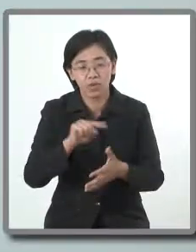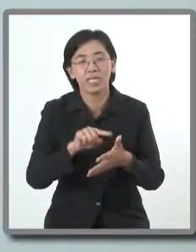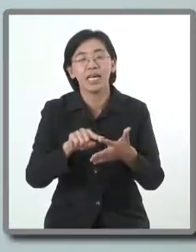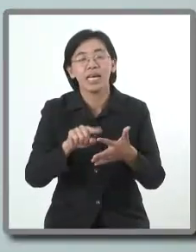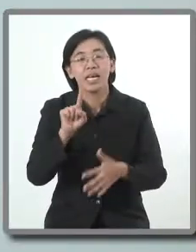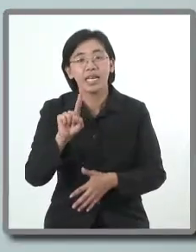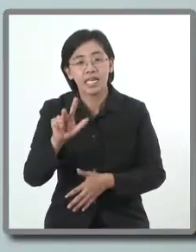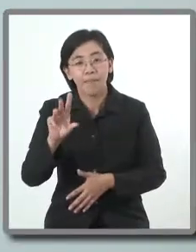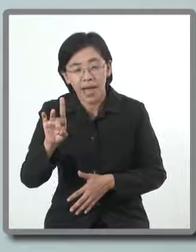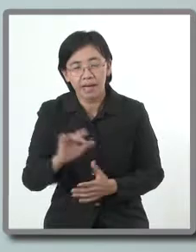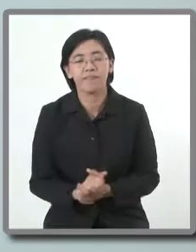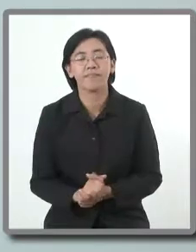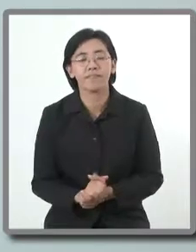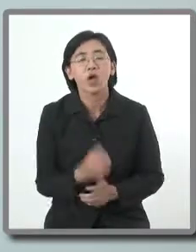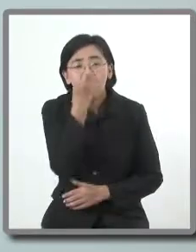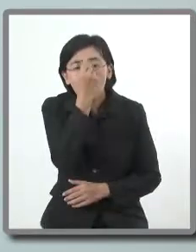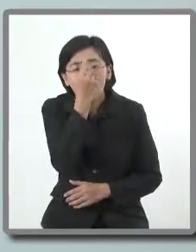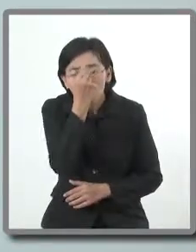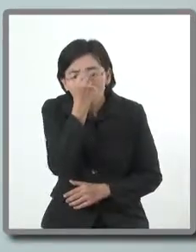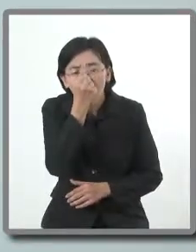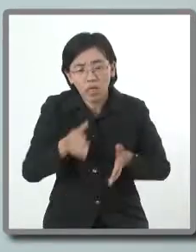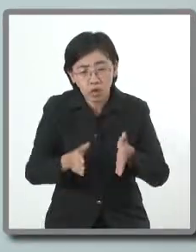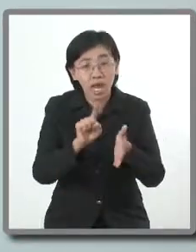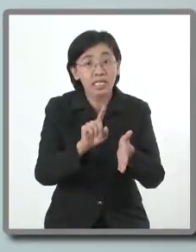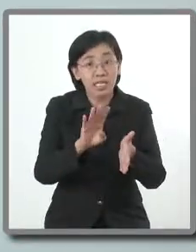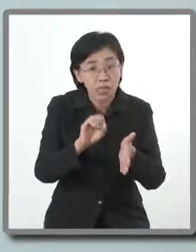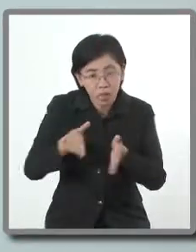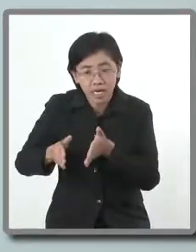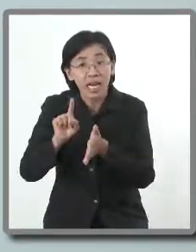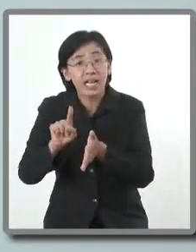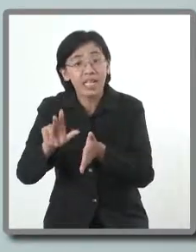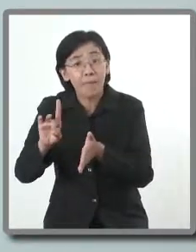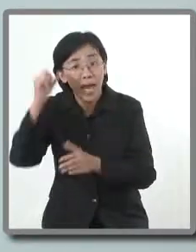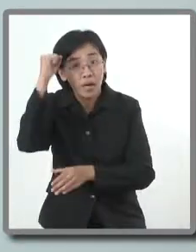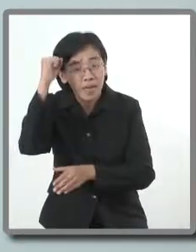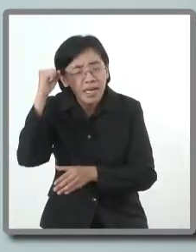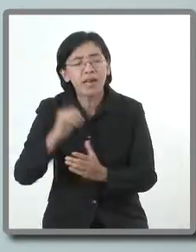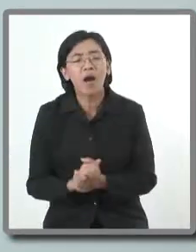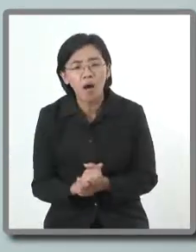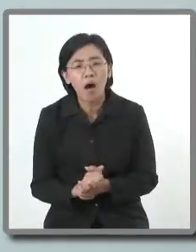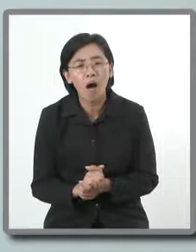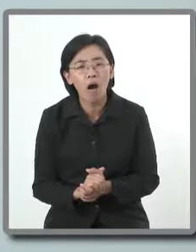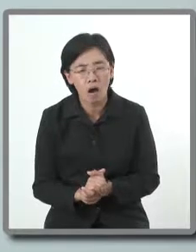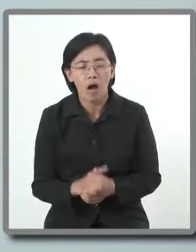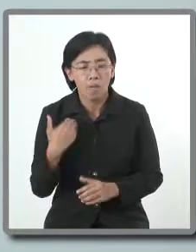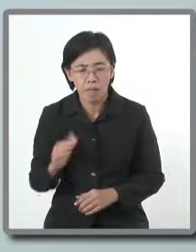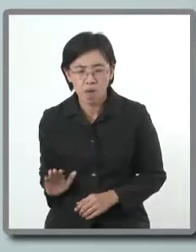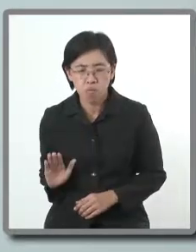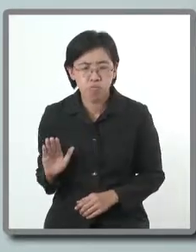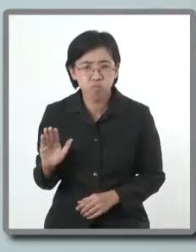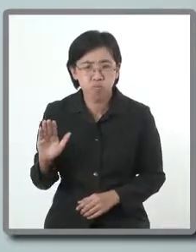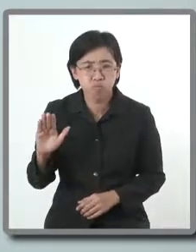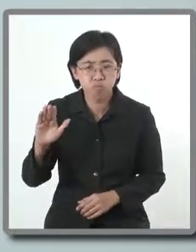สาเหตุที่เราต้องทดสอบในเส้นทางนี้เนื่องจากว่าเส้นทางเนี่ยจะวิ่งผ่านสะพานแสนสะพานพระราม9เนี่ย